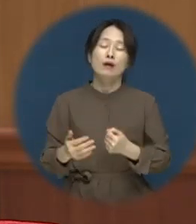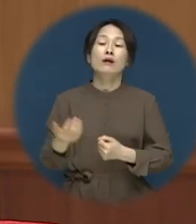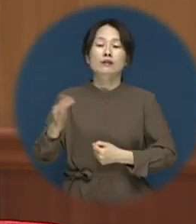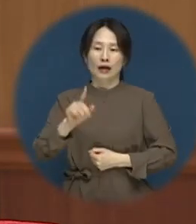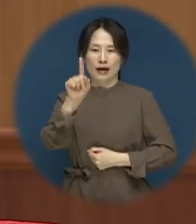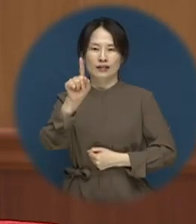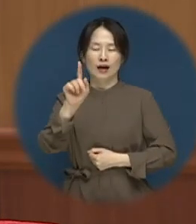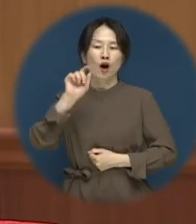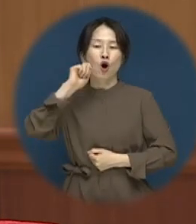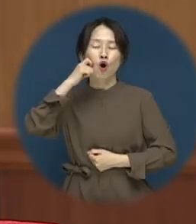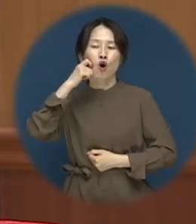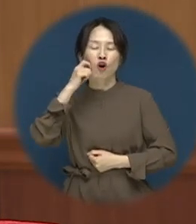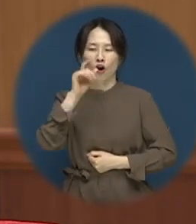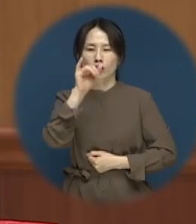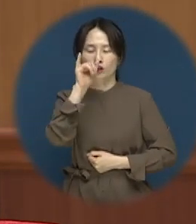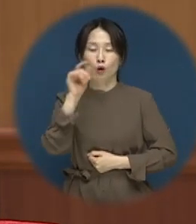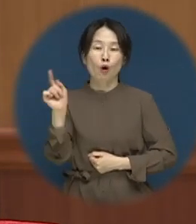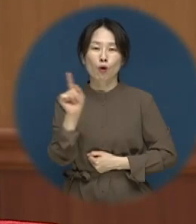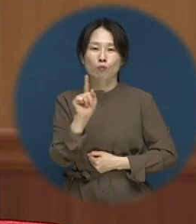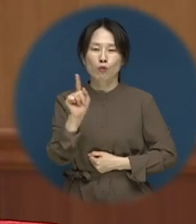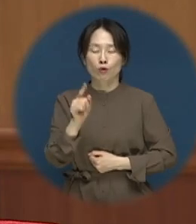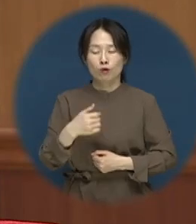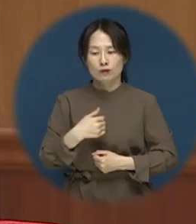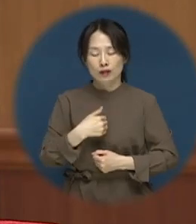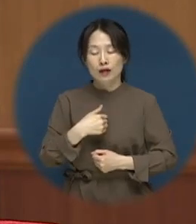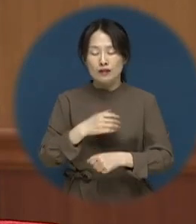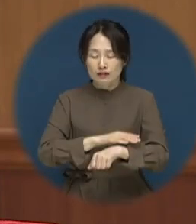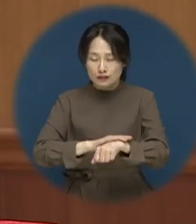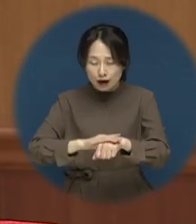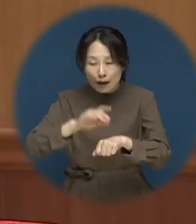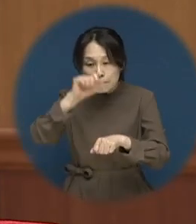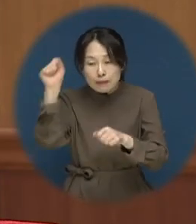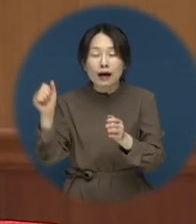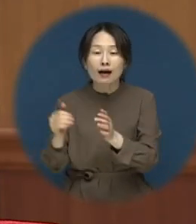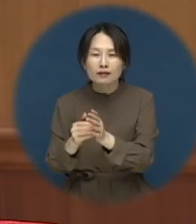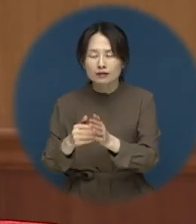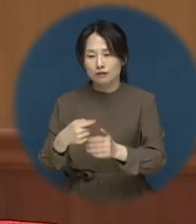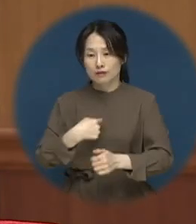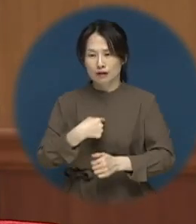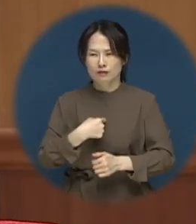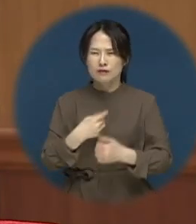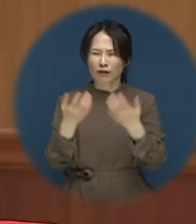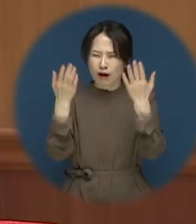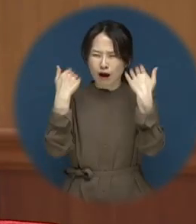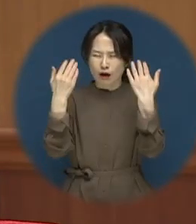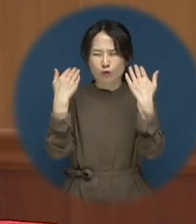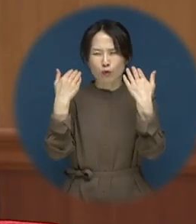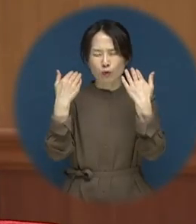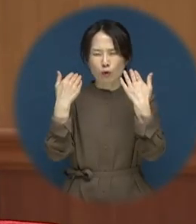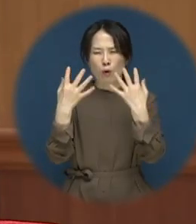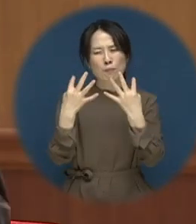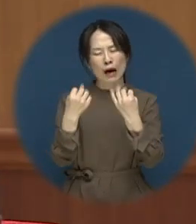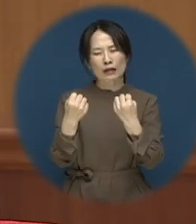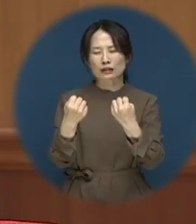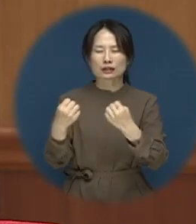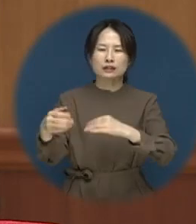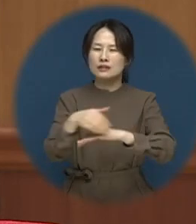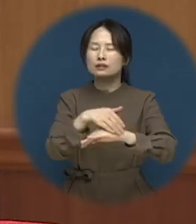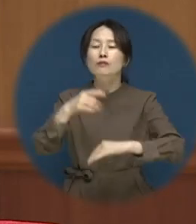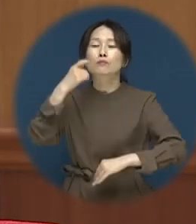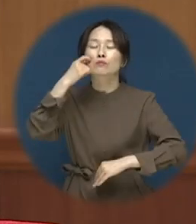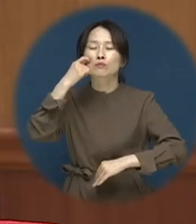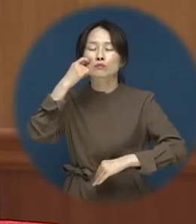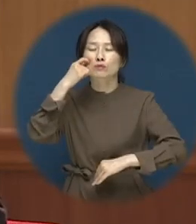그 이제 근데 저는 잘 그 슬기롭게 통과를 했는데 저는 학교를 많이 못 다녔거든요. 못 다녔는데 이제